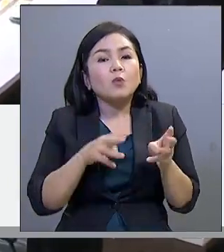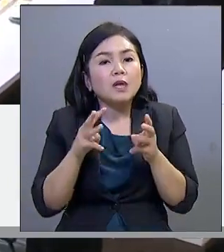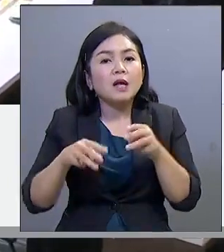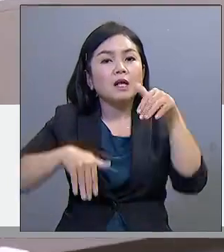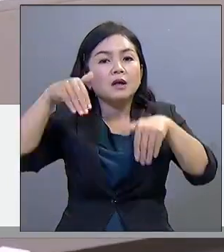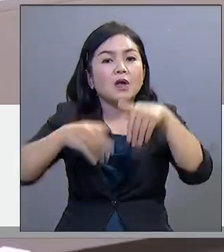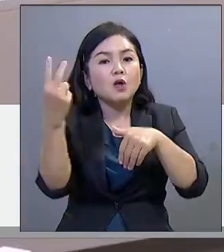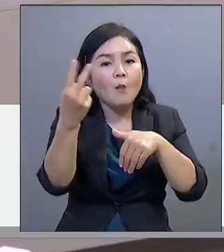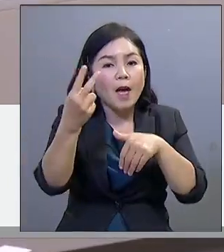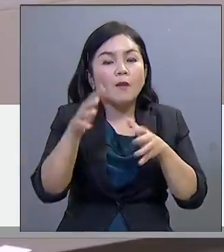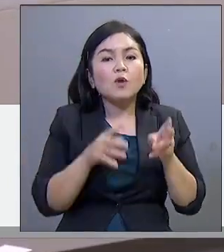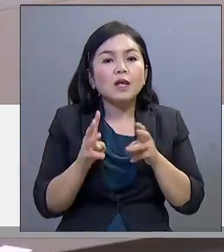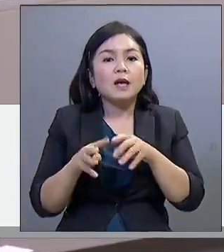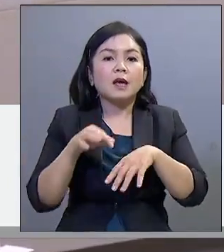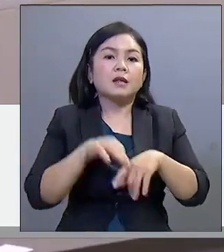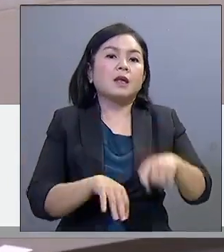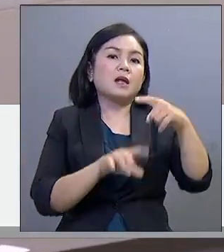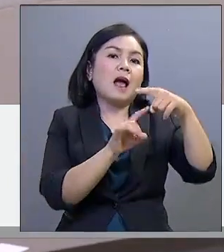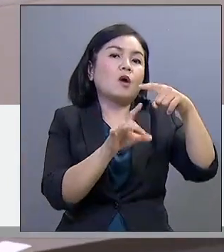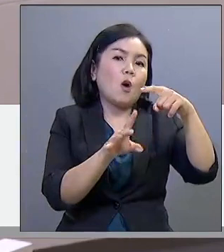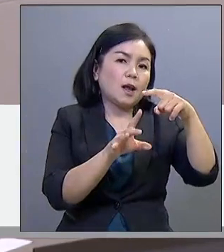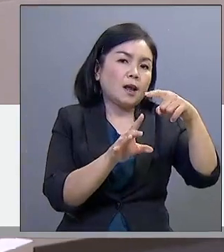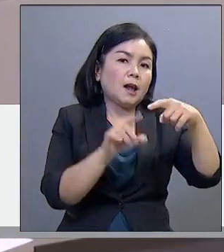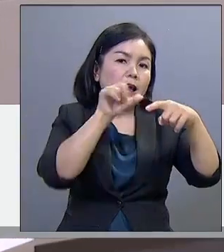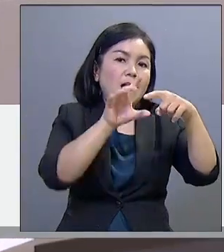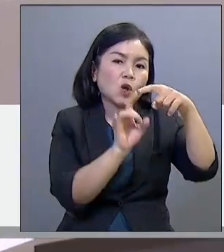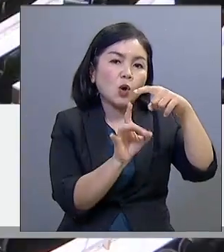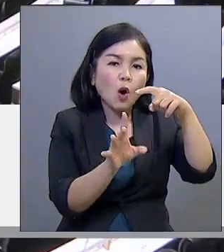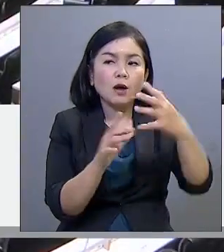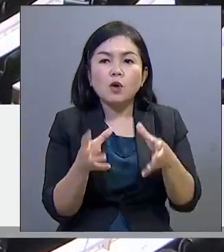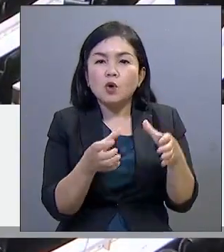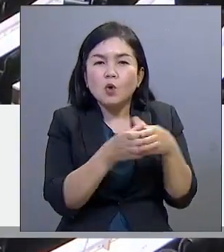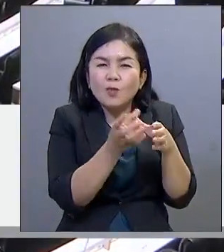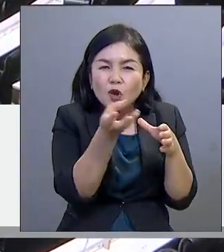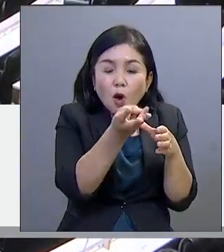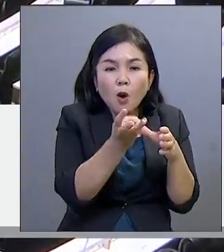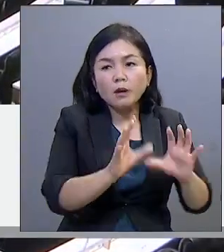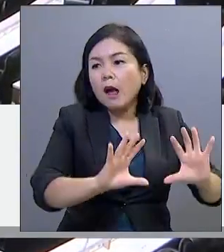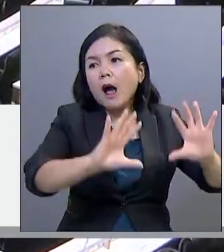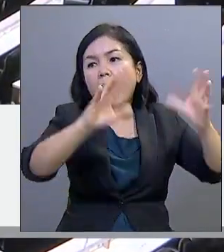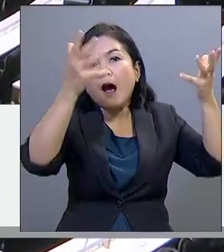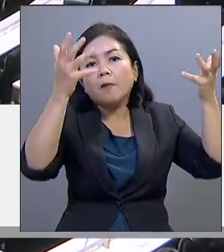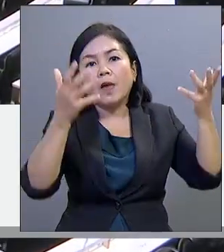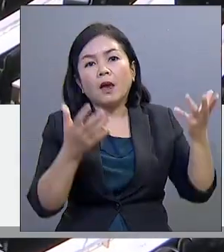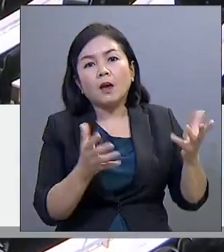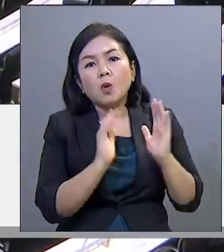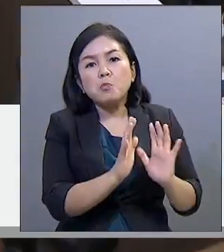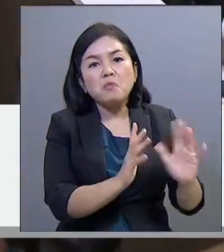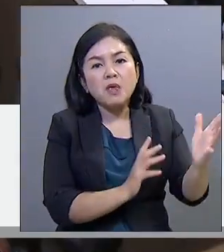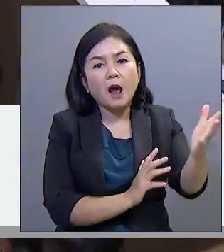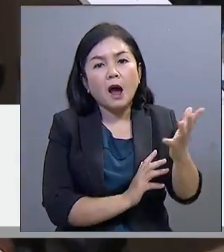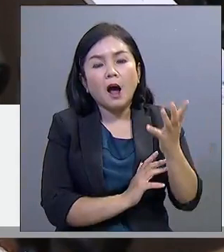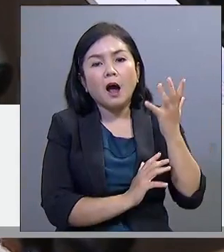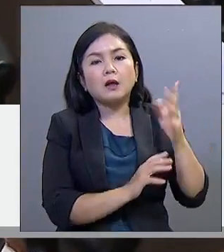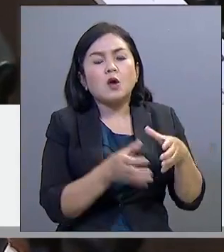บั็จะเป็นสูตรสอสอหาร 100นี่ก็มองกัวาจะทำให้พักเลักจิวต้องหายไปจากสภา ก็เลยเป็จุดที่